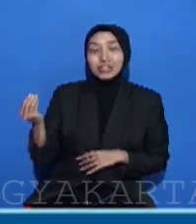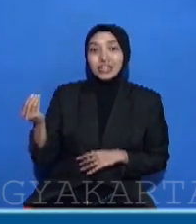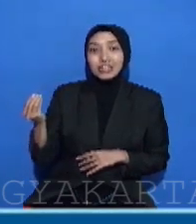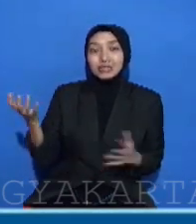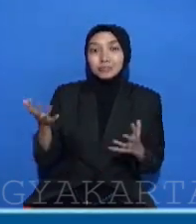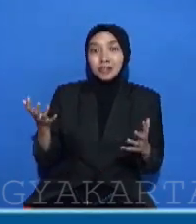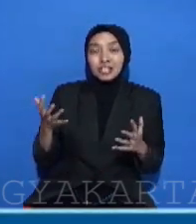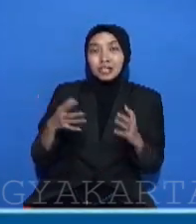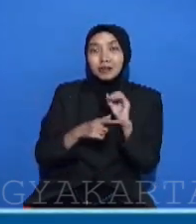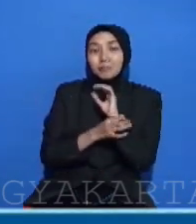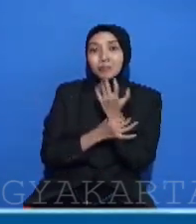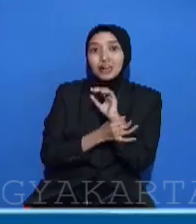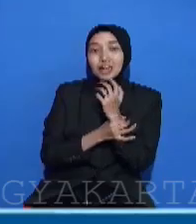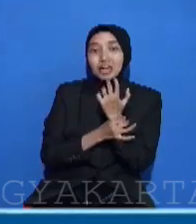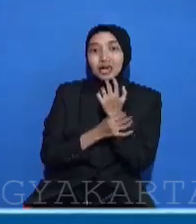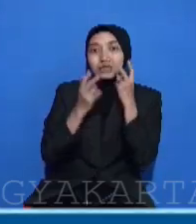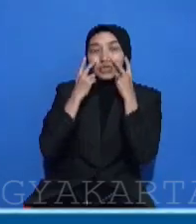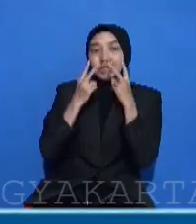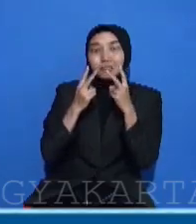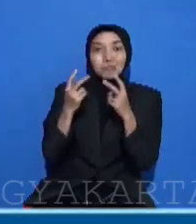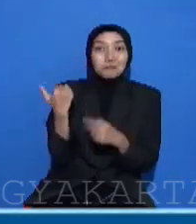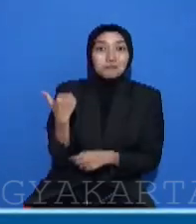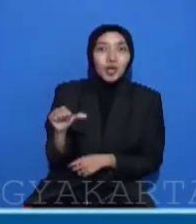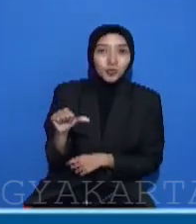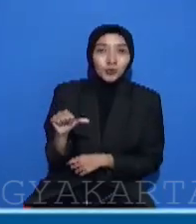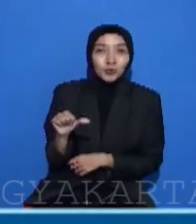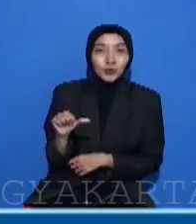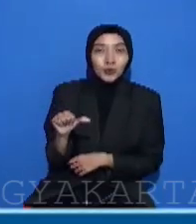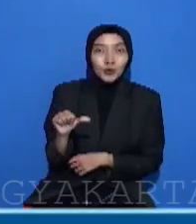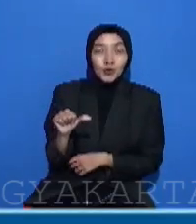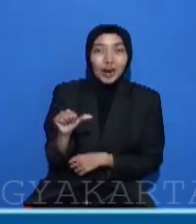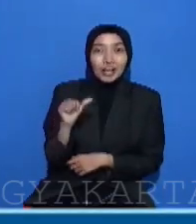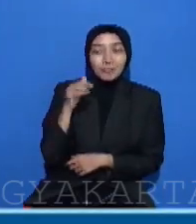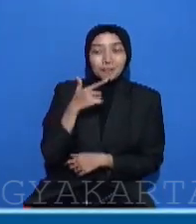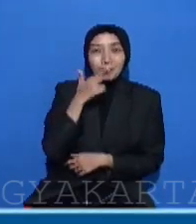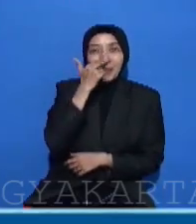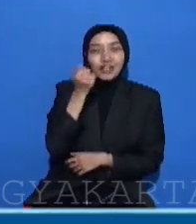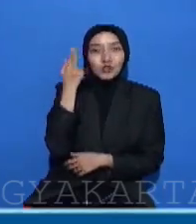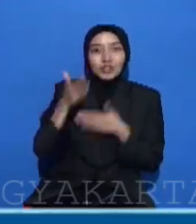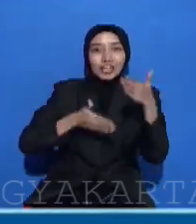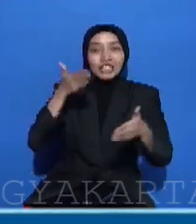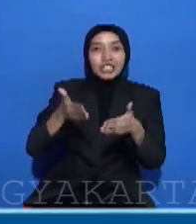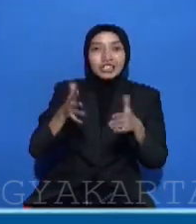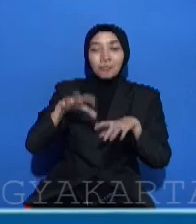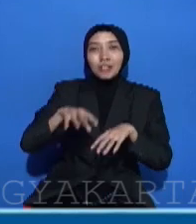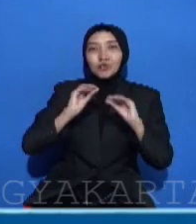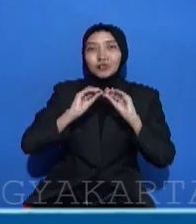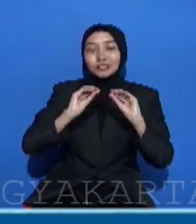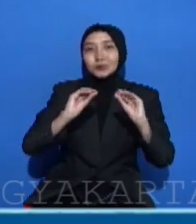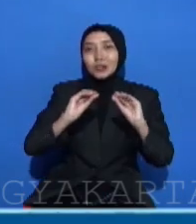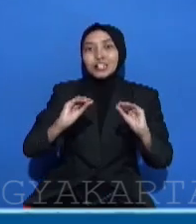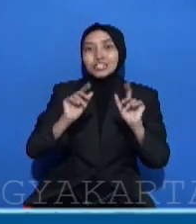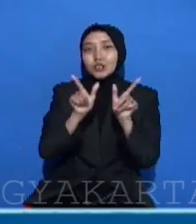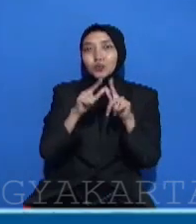sumbing Magelang ingkang kelebat Tase inggal sarto pantes dipunwani Inggih meniko wisata edukasi wonomukti